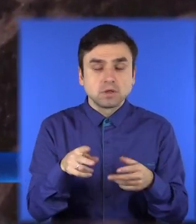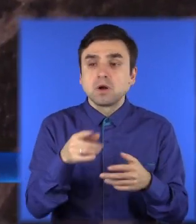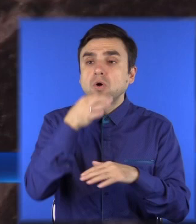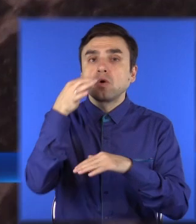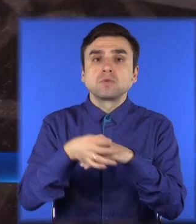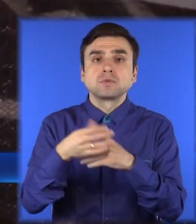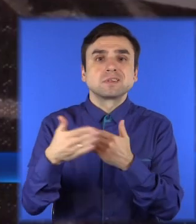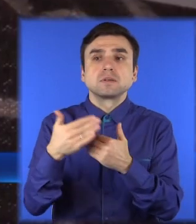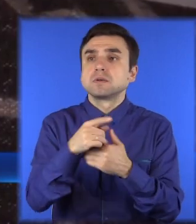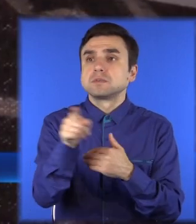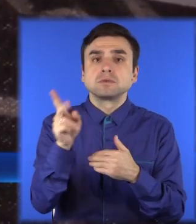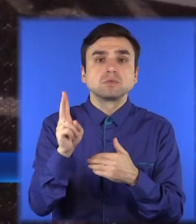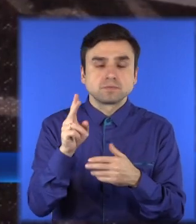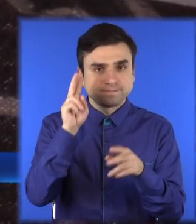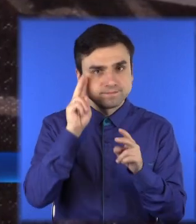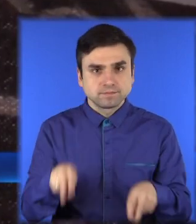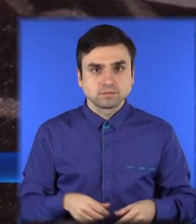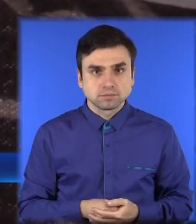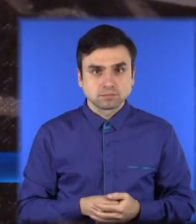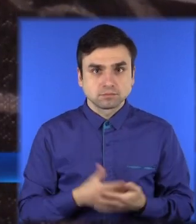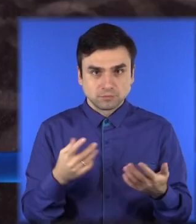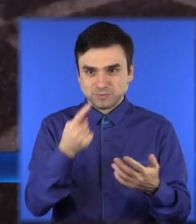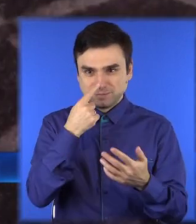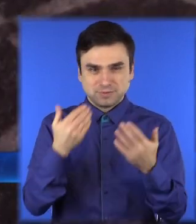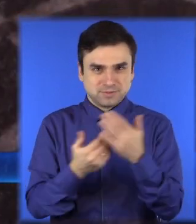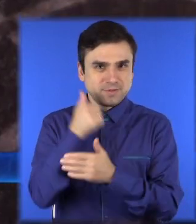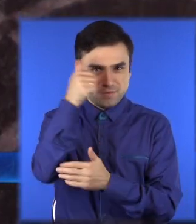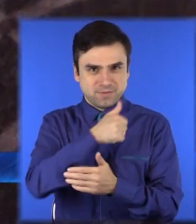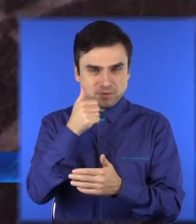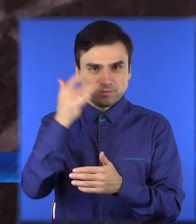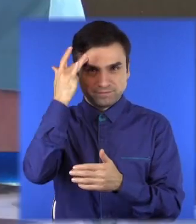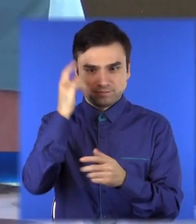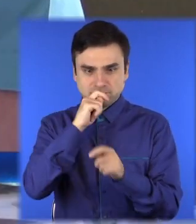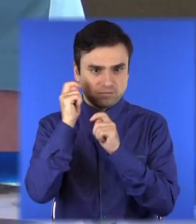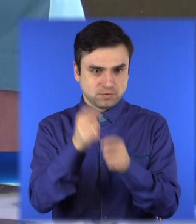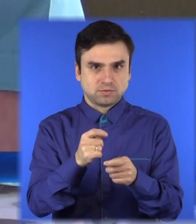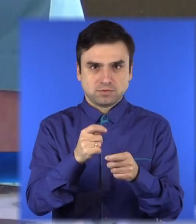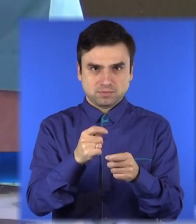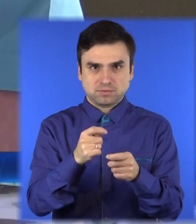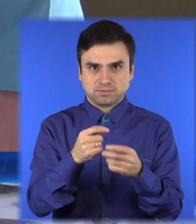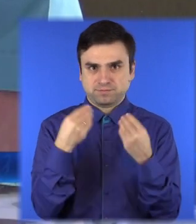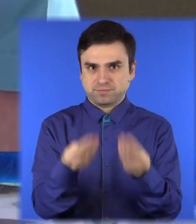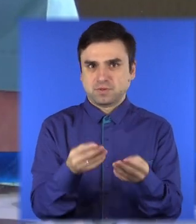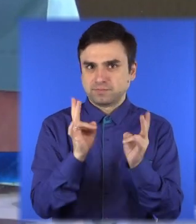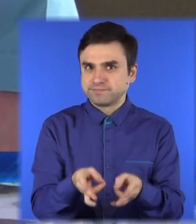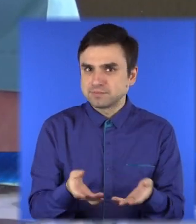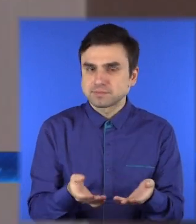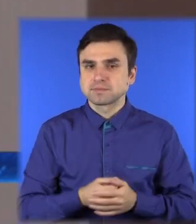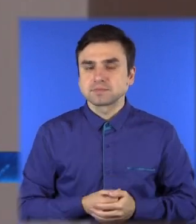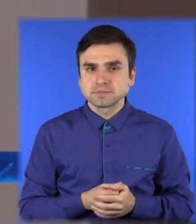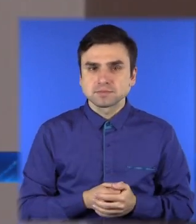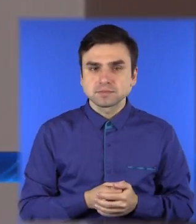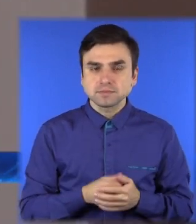это ответственность. Ось такий подарунок отримав перед Новим роком, жартує чоловік. Більшість травмувань, як запевняє